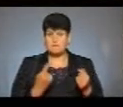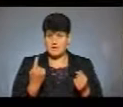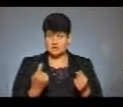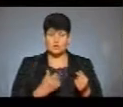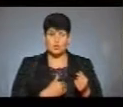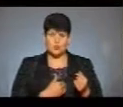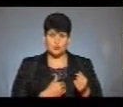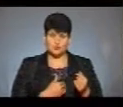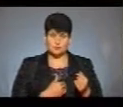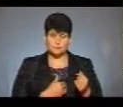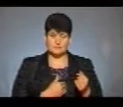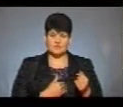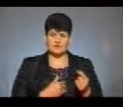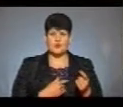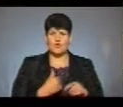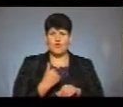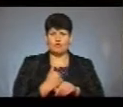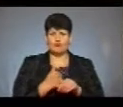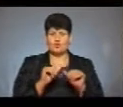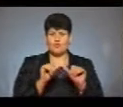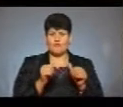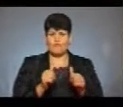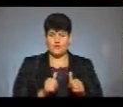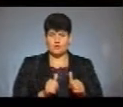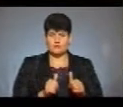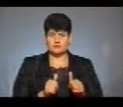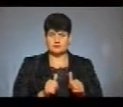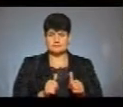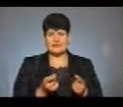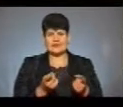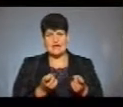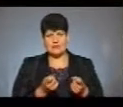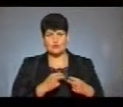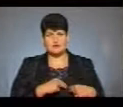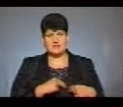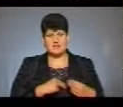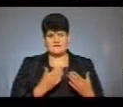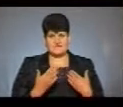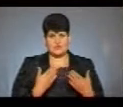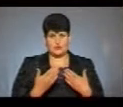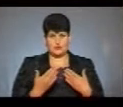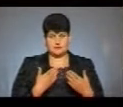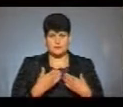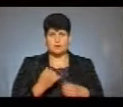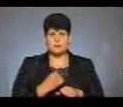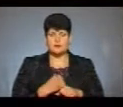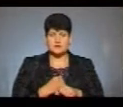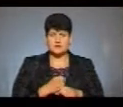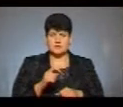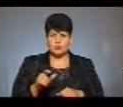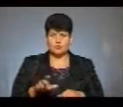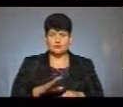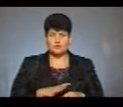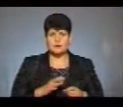аби чуть не основною формою найму, навіть не найму працівника, а взаємовідносин між роботодавцем і працівником